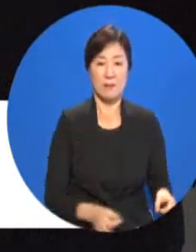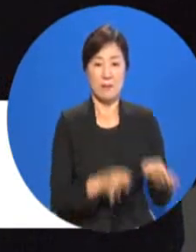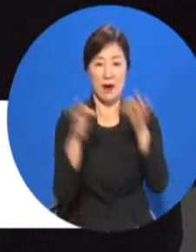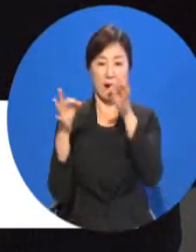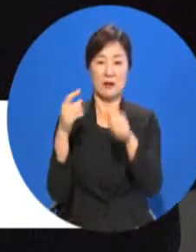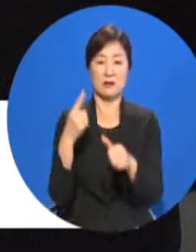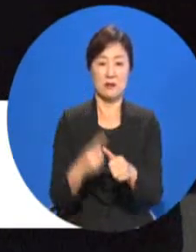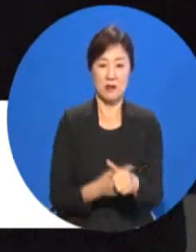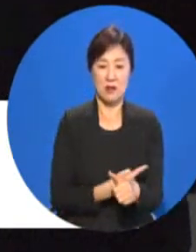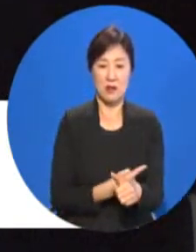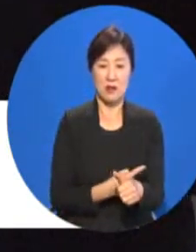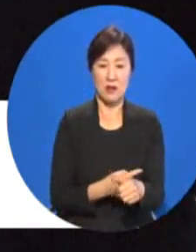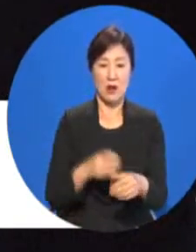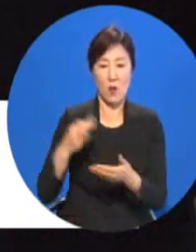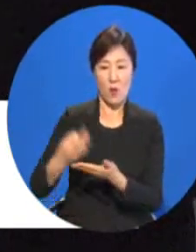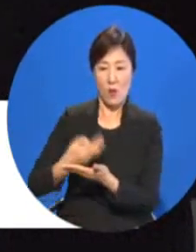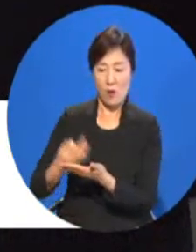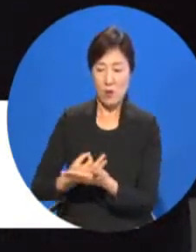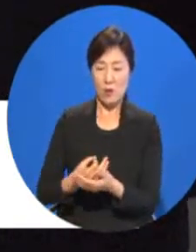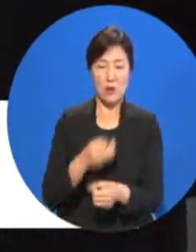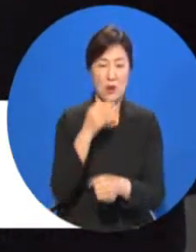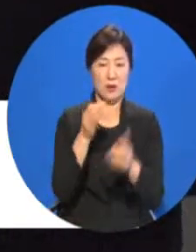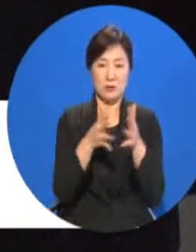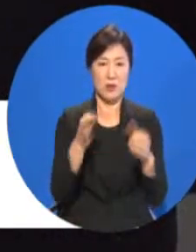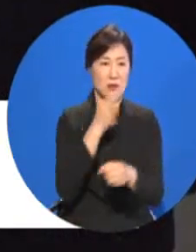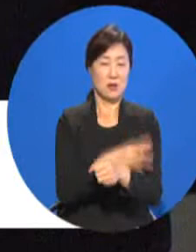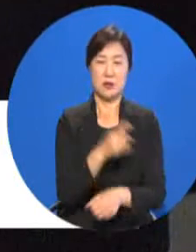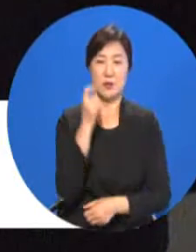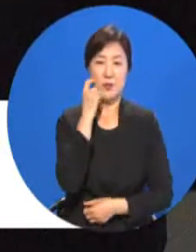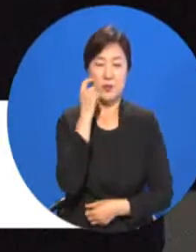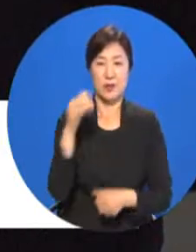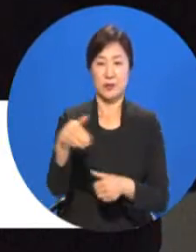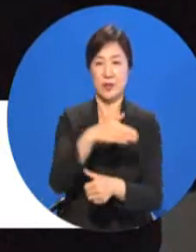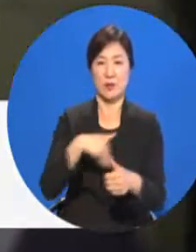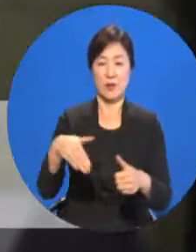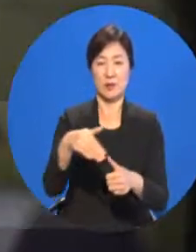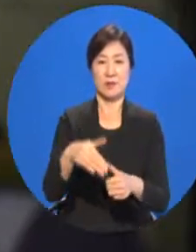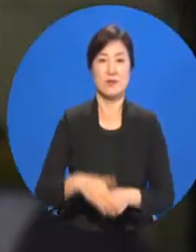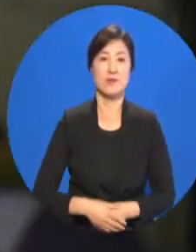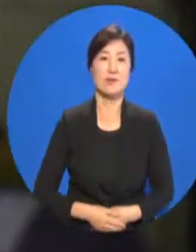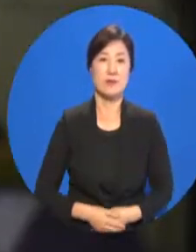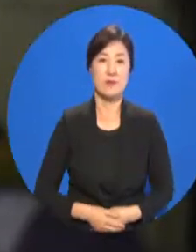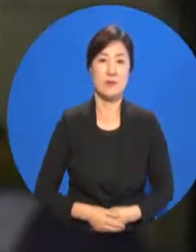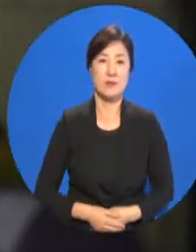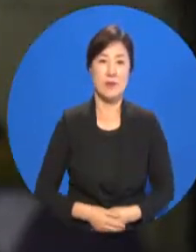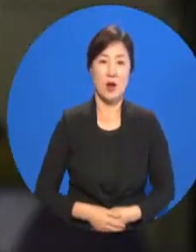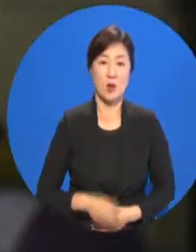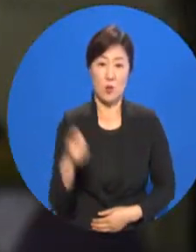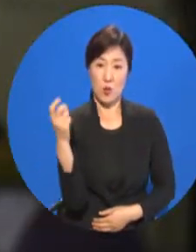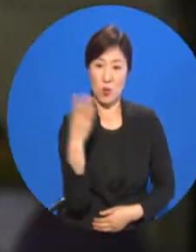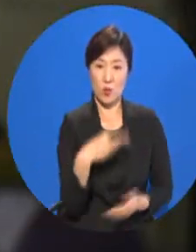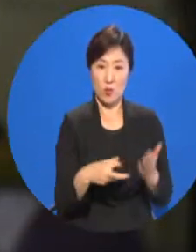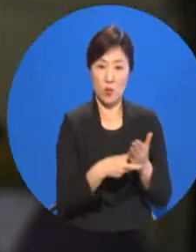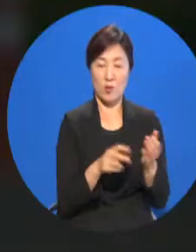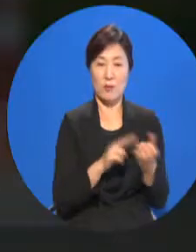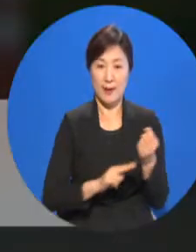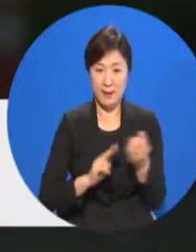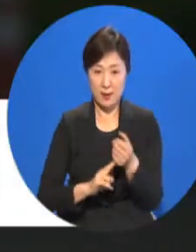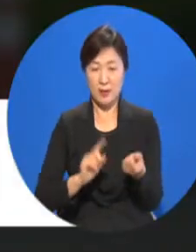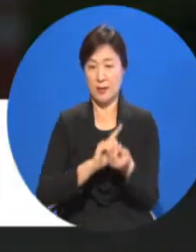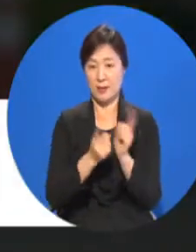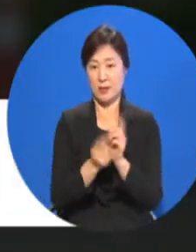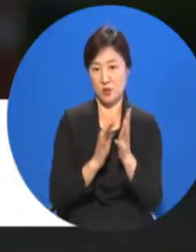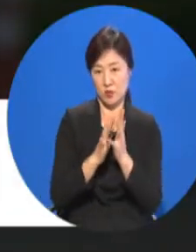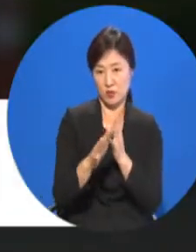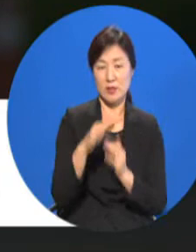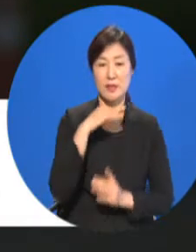너무너무 천정부지로 치솟은 바람에 그 집값을 못 따라가는 거예요. 번호표를 판매하거나 대신 줄을